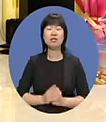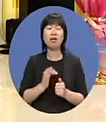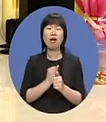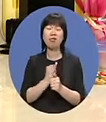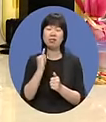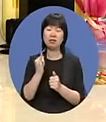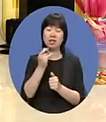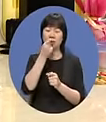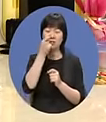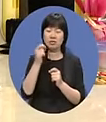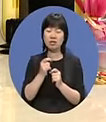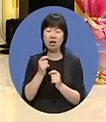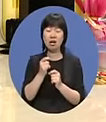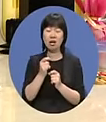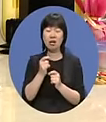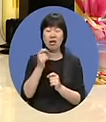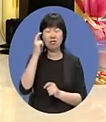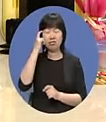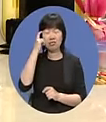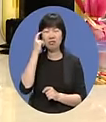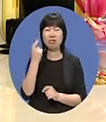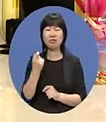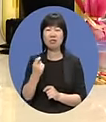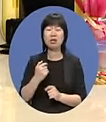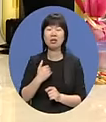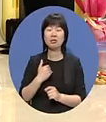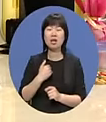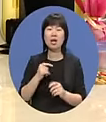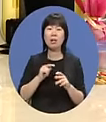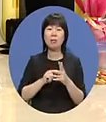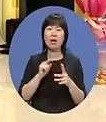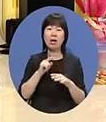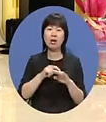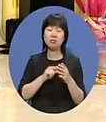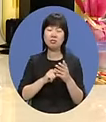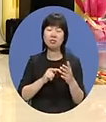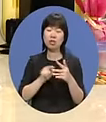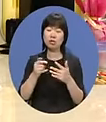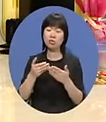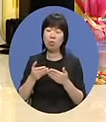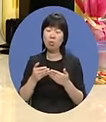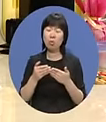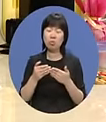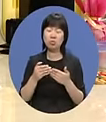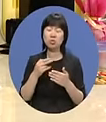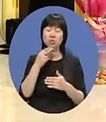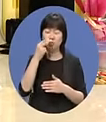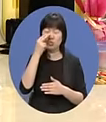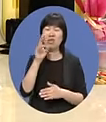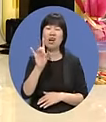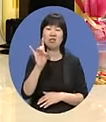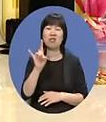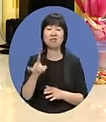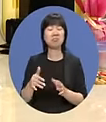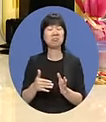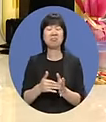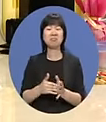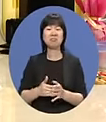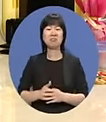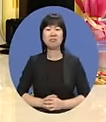아내에게 무시당하는 기분. 제 마음을 이해하는 건 역시 술밖에 없습니다.